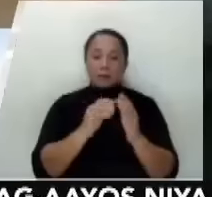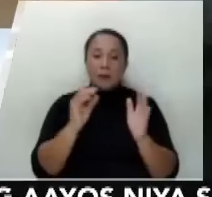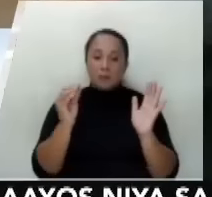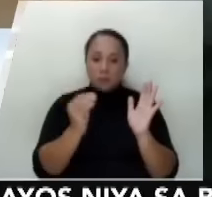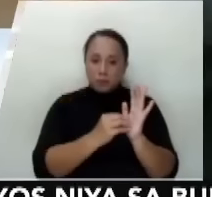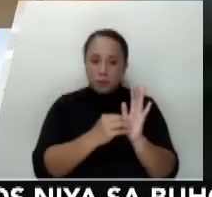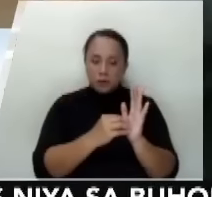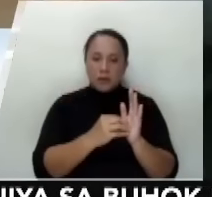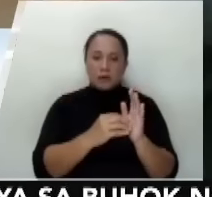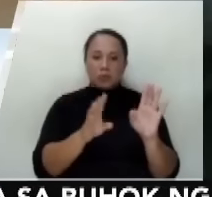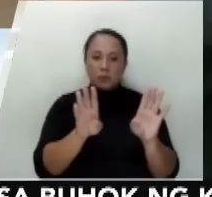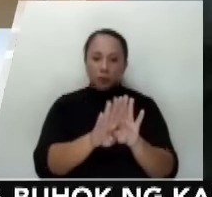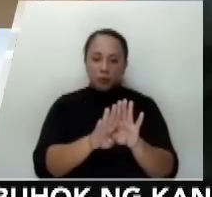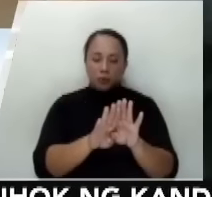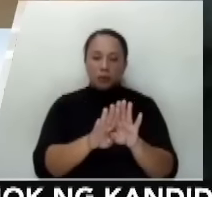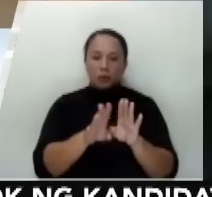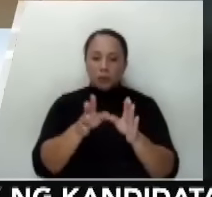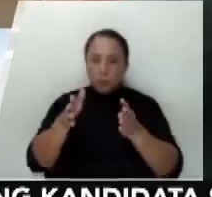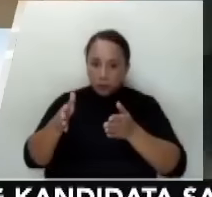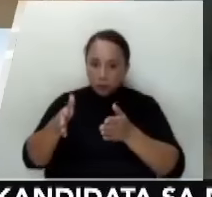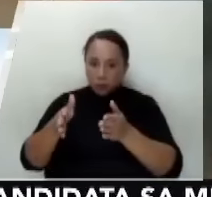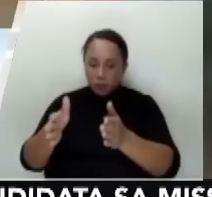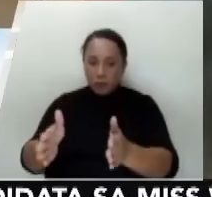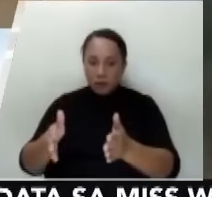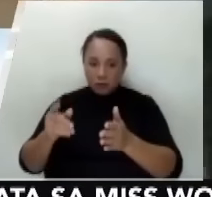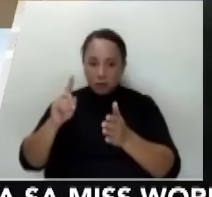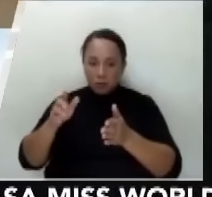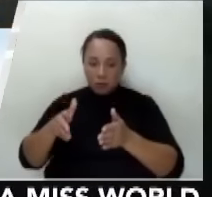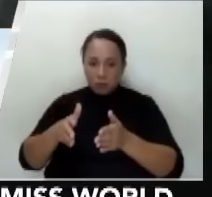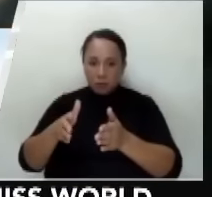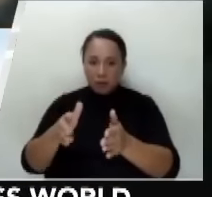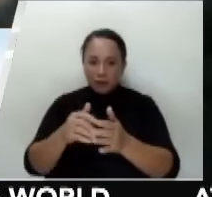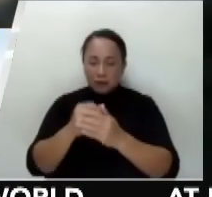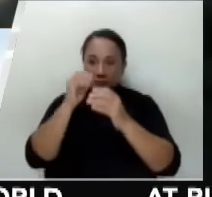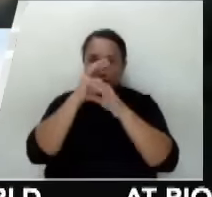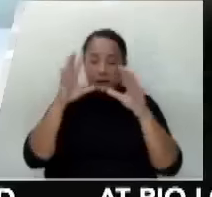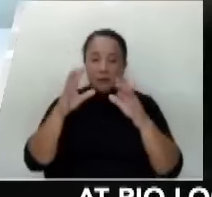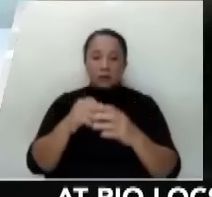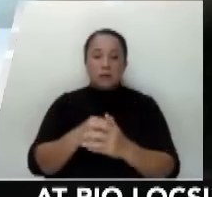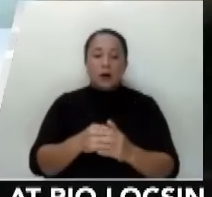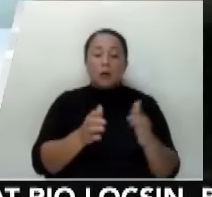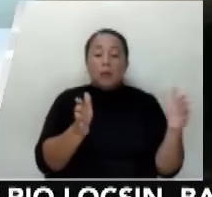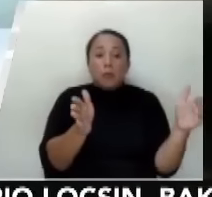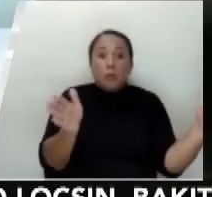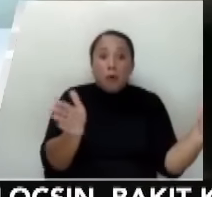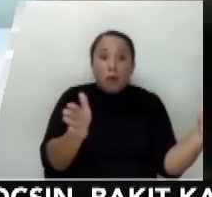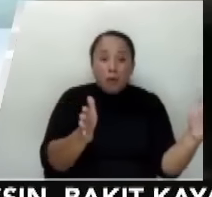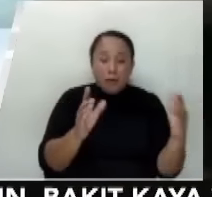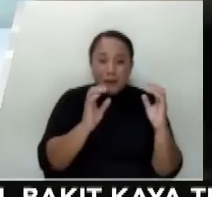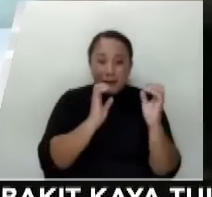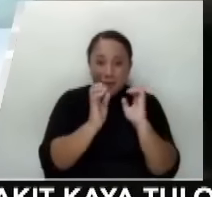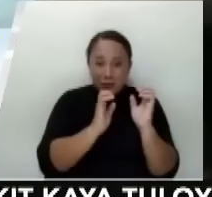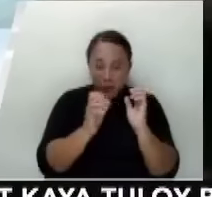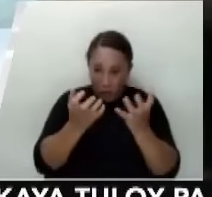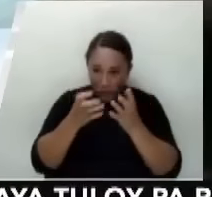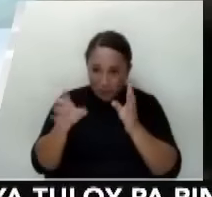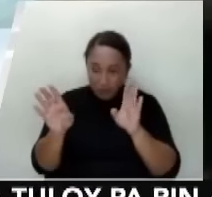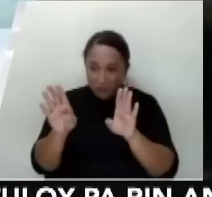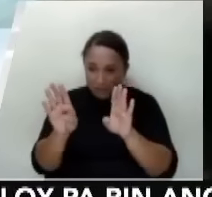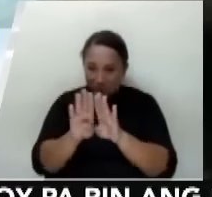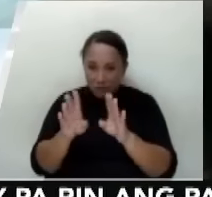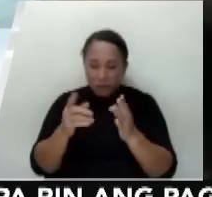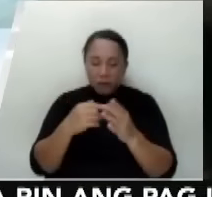isang karsada, portion ng EDSA. Imagine niyo kung gaano kasikip ang EDSA. Bagyan ng kainitan sa konsultasyon ng